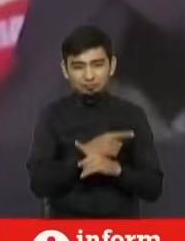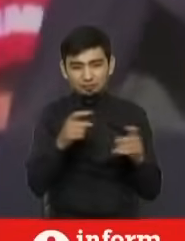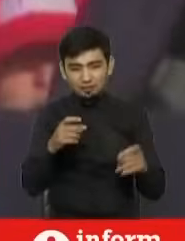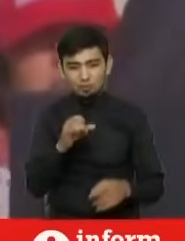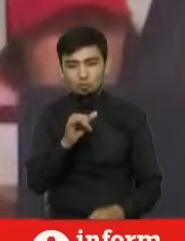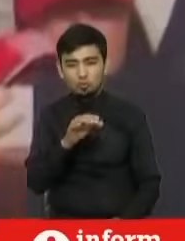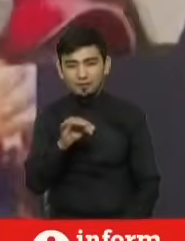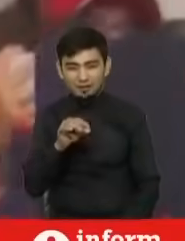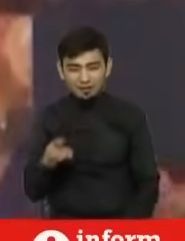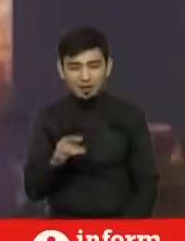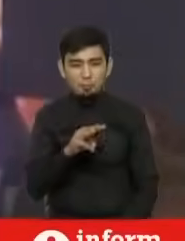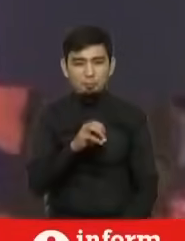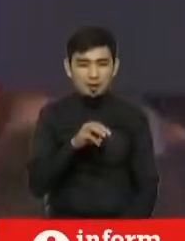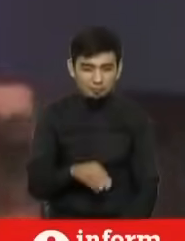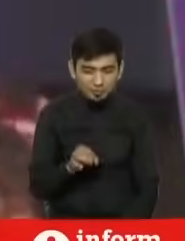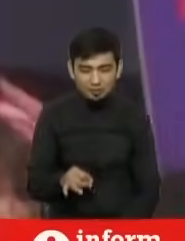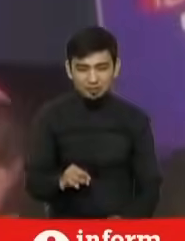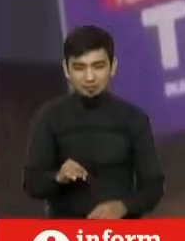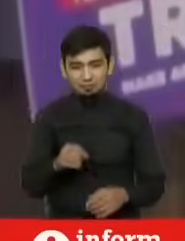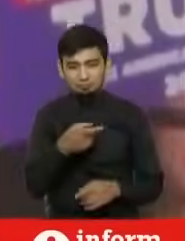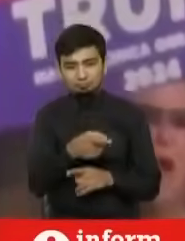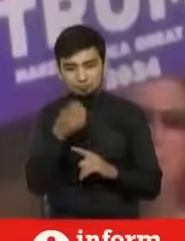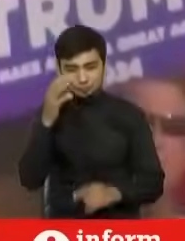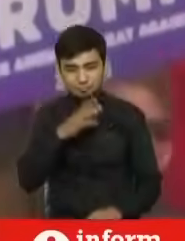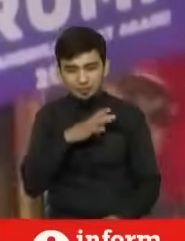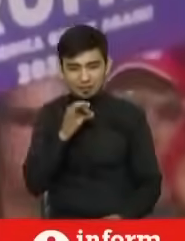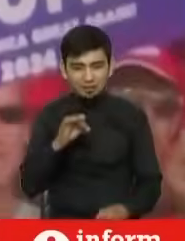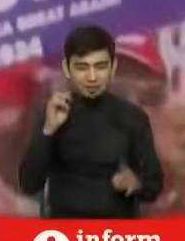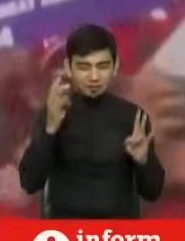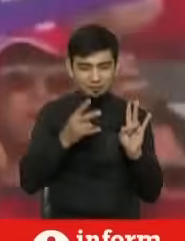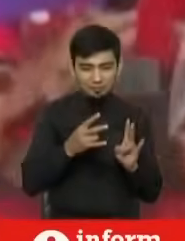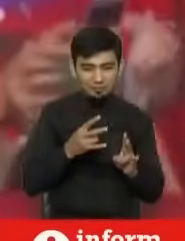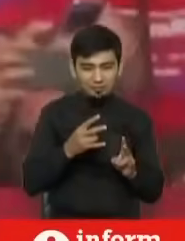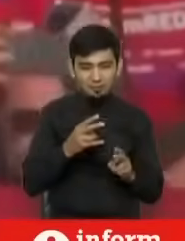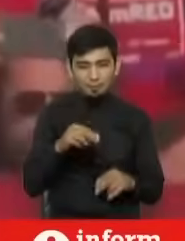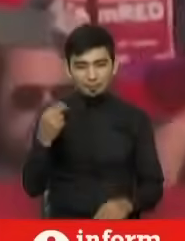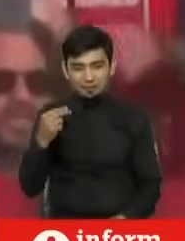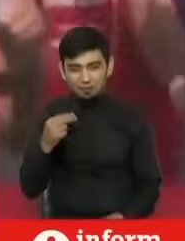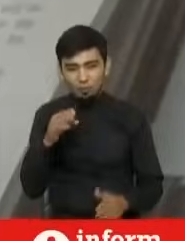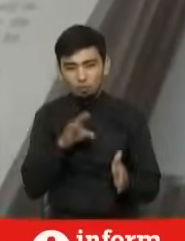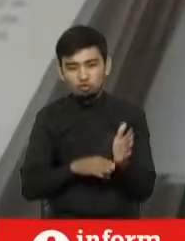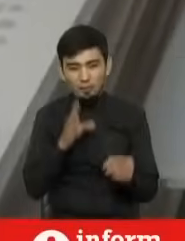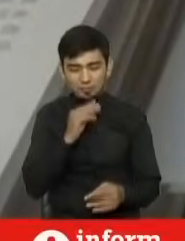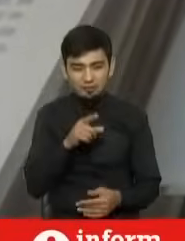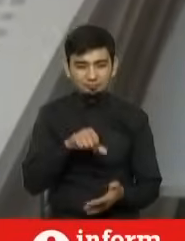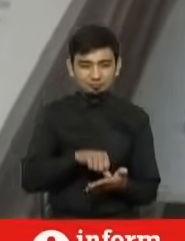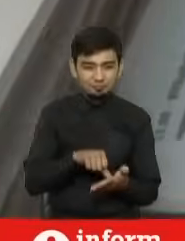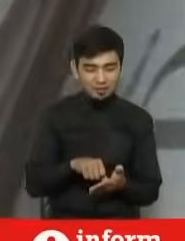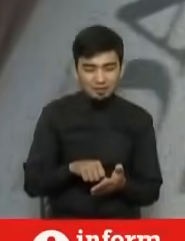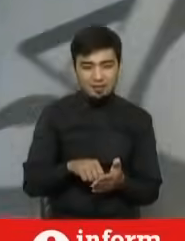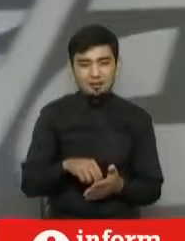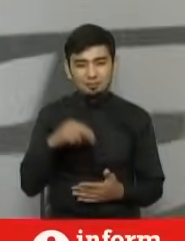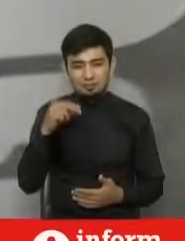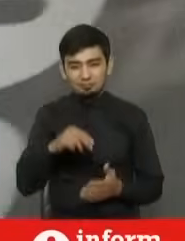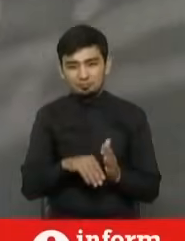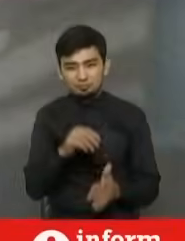и мемы неудачное покушение может лишь подогреть популярность кандидата в президенты репутация которого изрядно